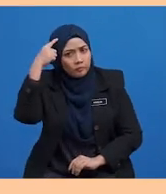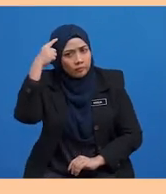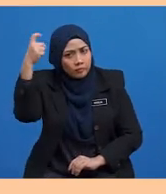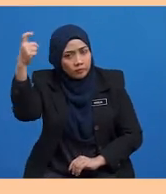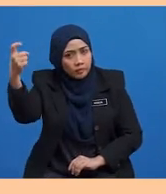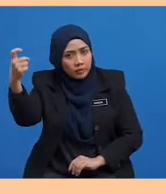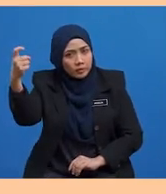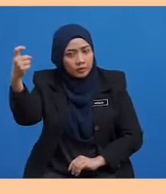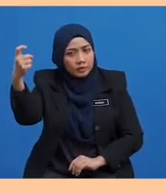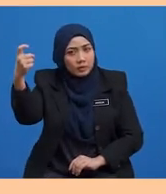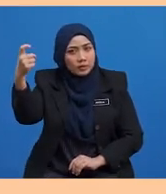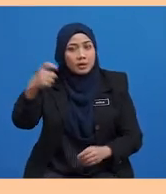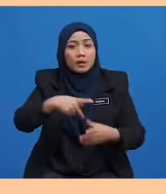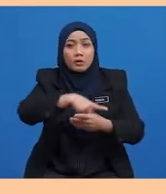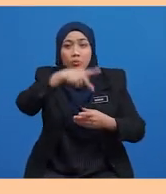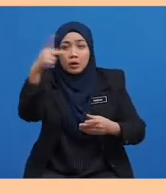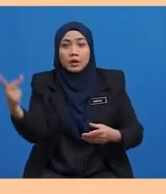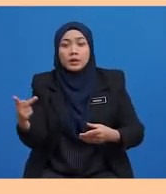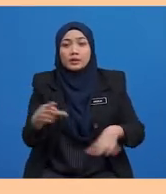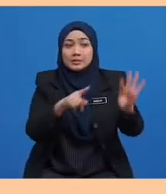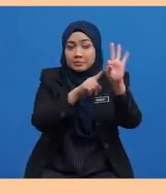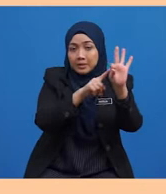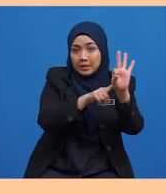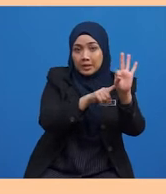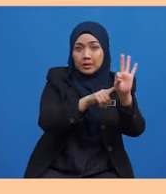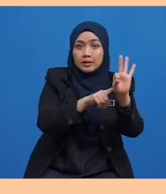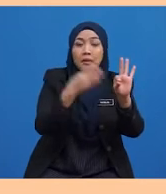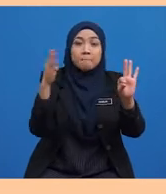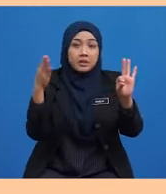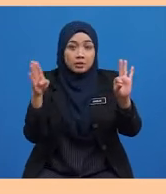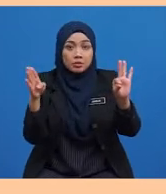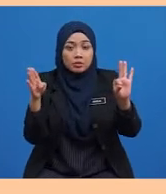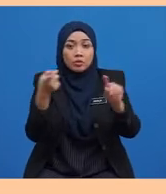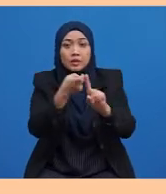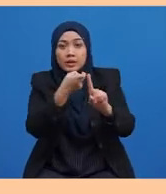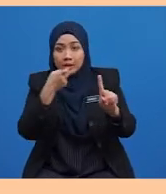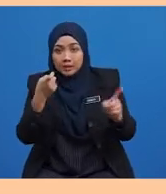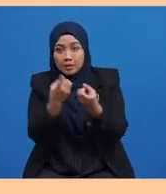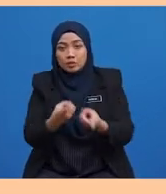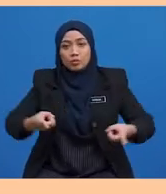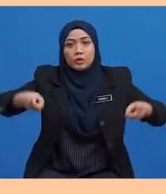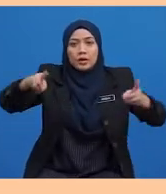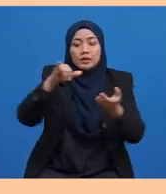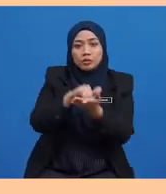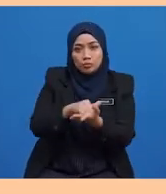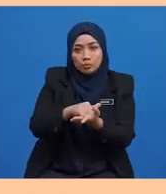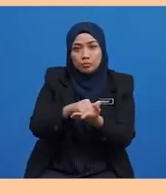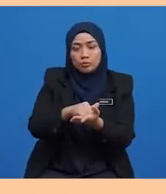Hafiz mengeluarkan 9 biji bola berwarna biru daripada dulang